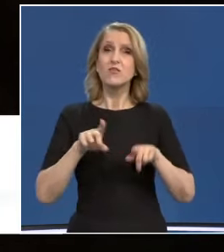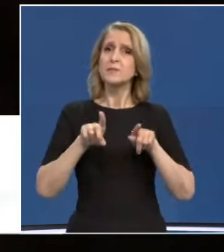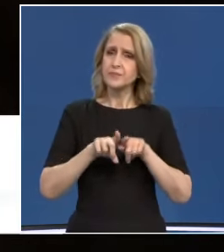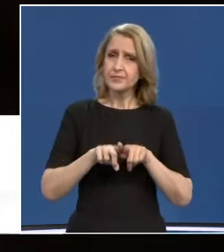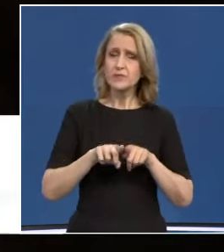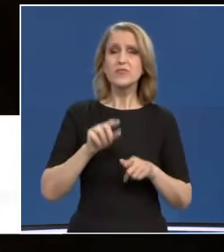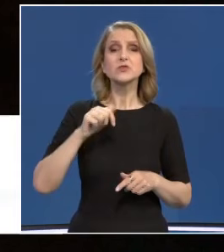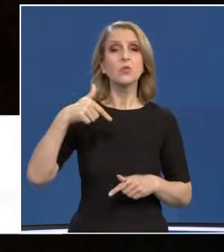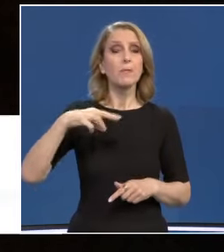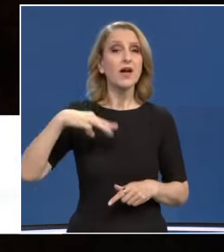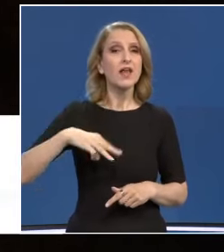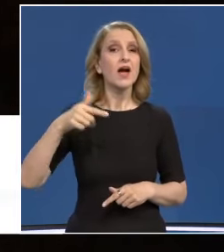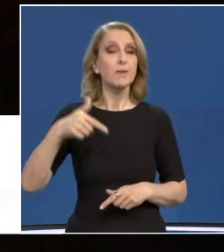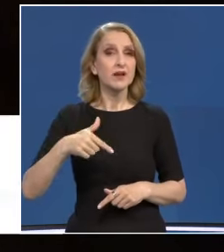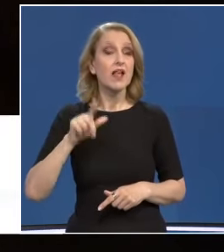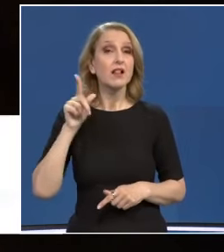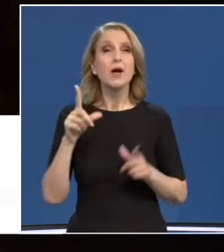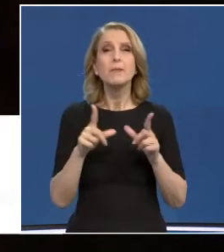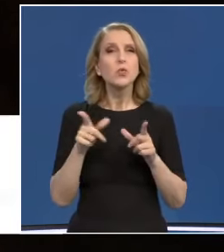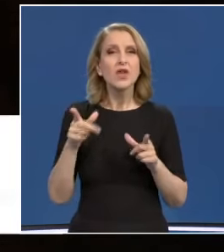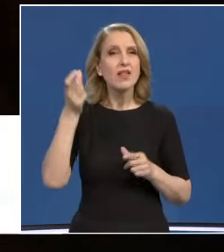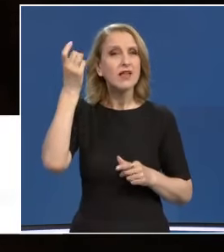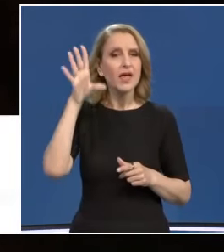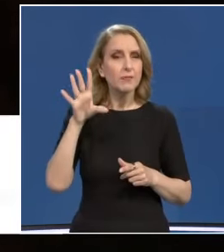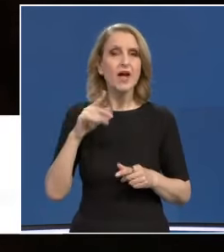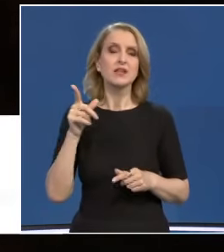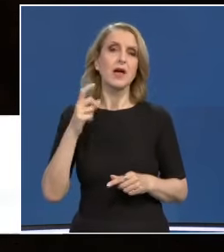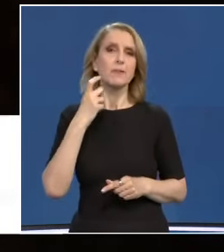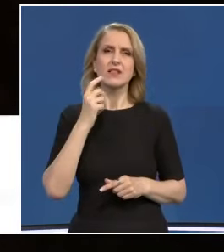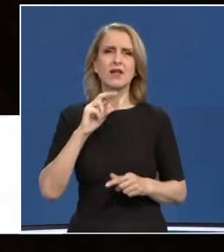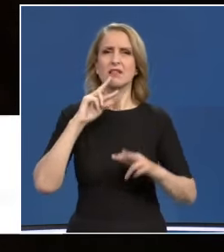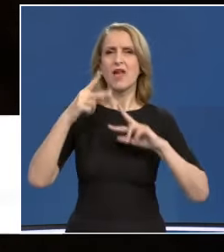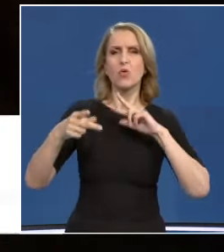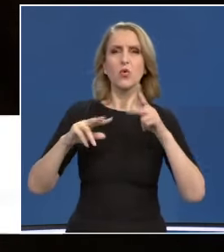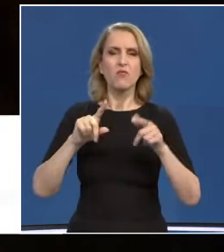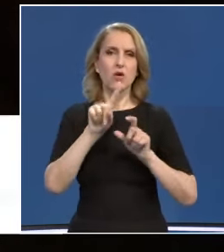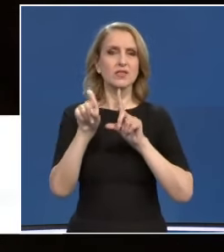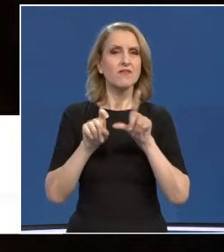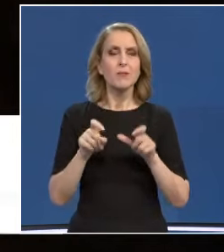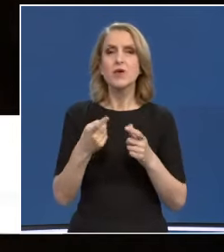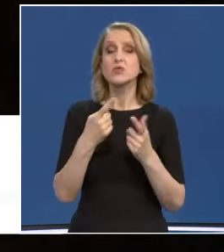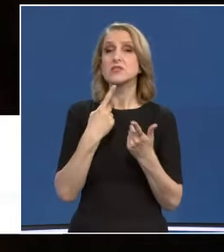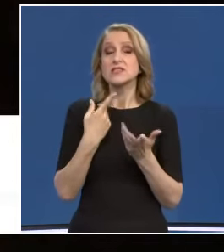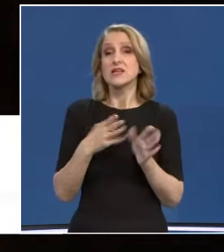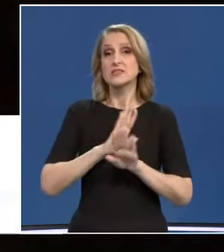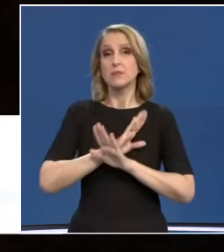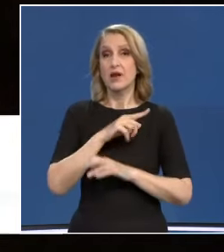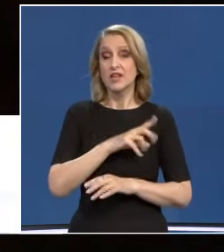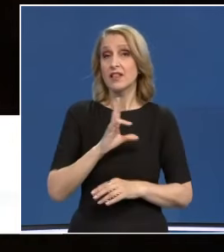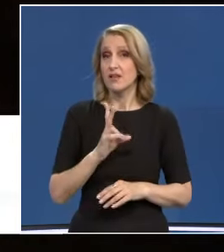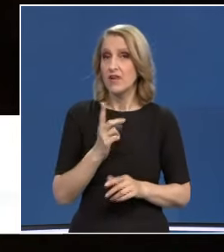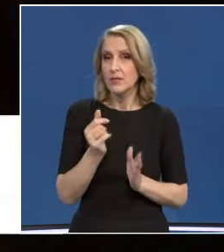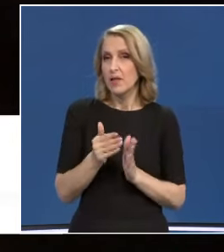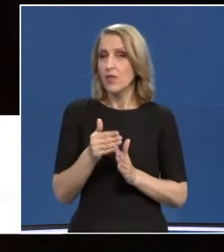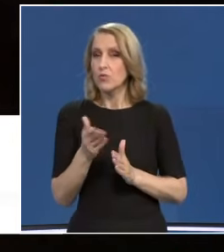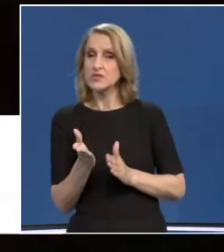външен министър Мария Габриел. В Мюнхен по време на срещата Блинкен не отговори на журналистически въпроси за смъртта на Алексей Навални. Малко след